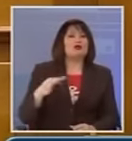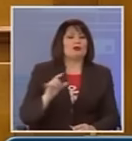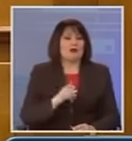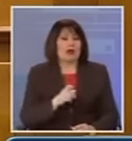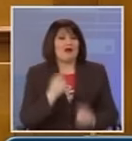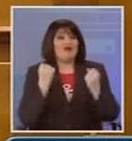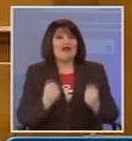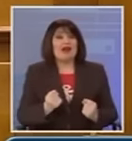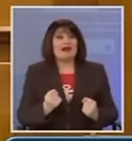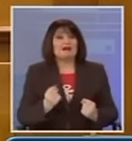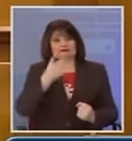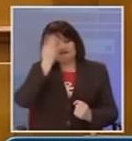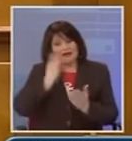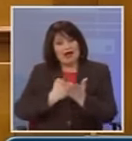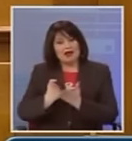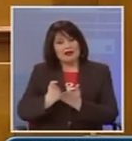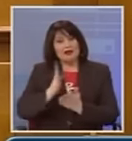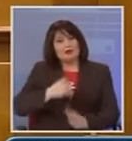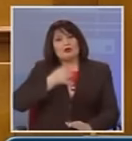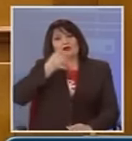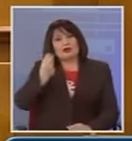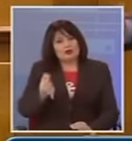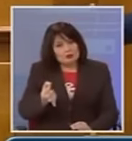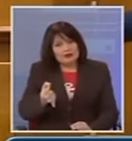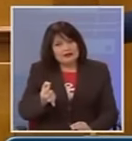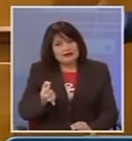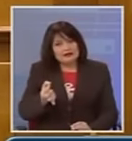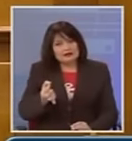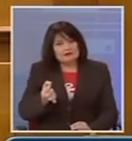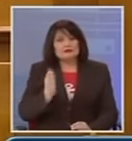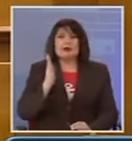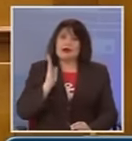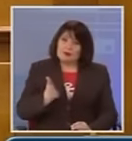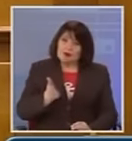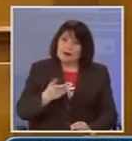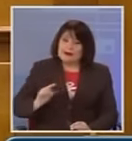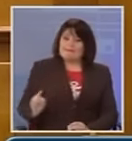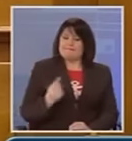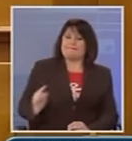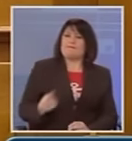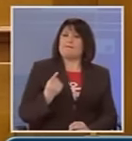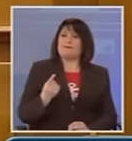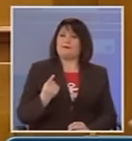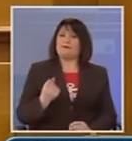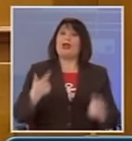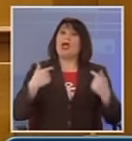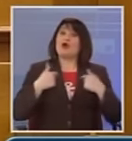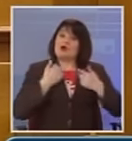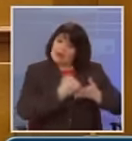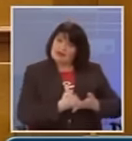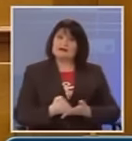Αντίθετα, αρετή είναι στον άλλο να μπορείς να πεις, μπορείς σε κάθε σου βήμα να με υπονόμευσες, αλλά εγώ θα σε